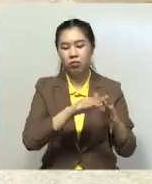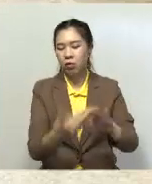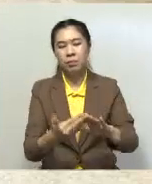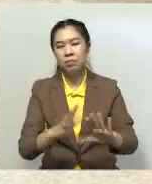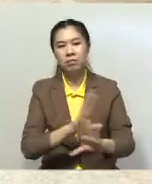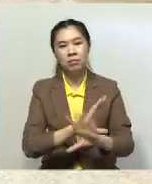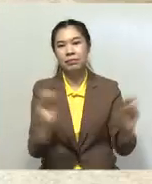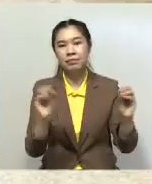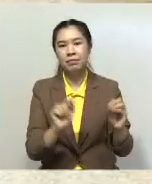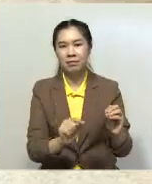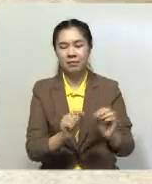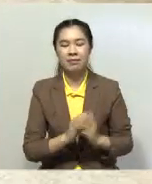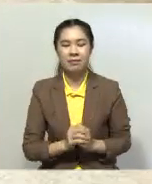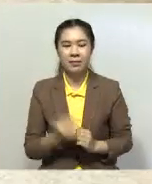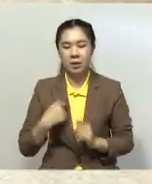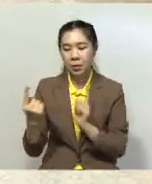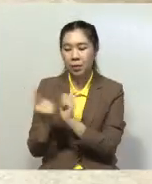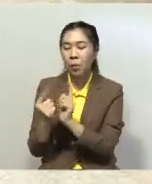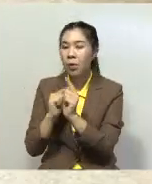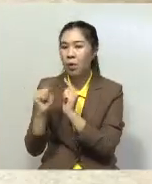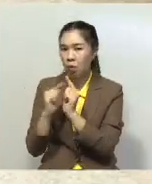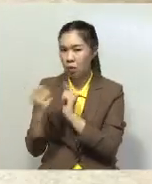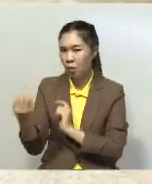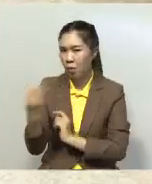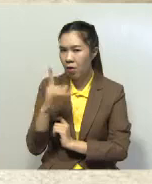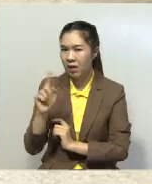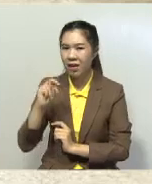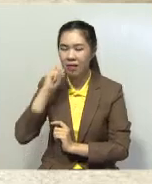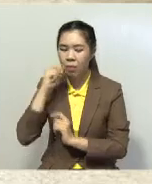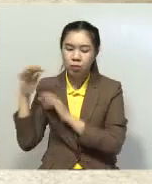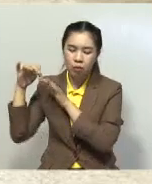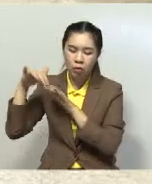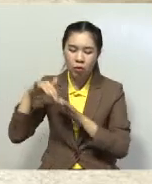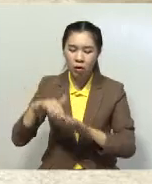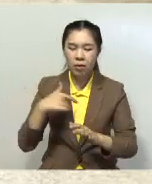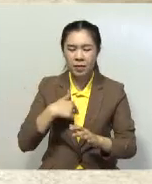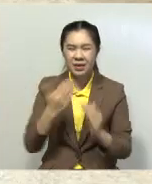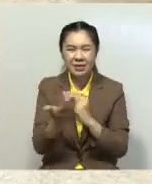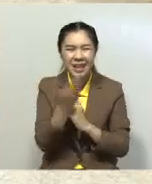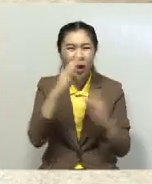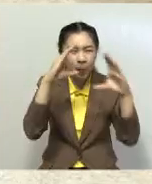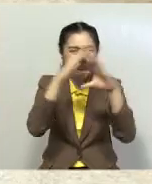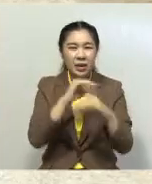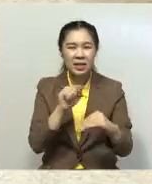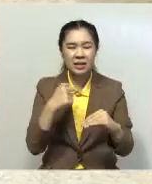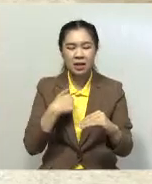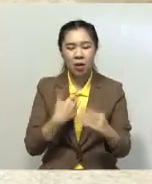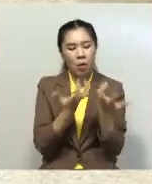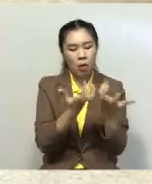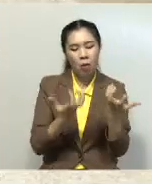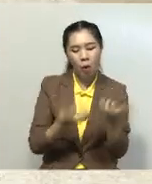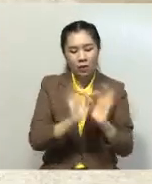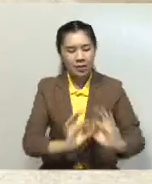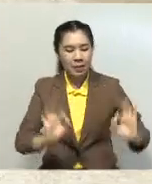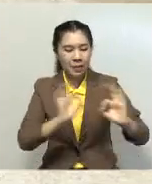งหลังเลยค่ะซึ่งจากการพูดคุยกับชาวบ้านนะคะก็บอกว่าน้ำนั้นมาในช่วงของเช้ามืดค่ะแล้วก็เก็บข้าวของสิ่งที่